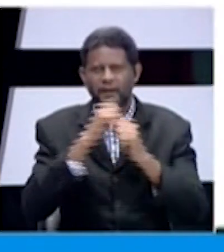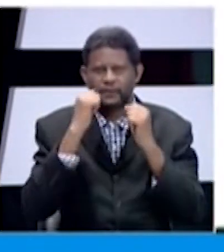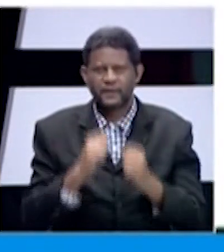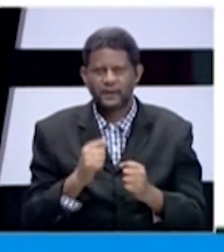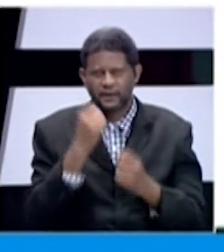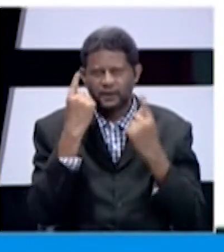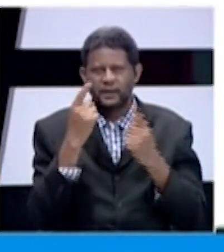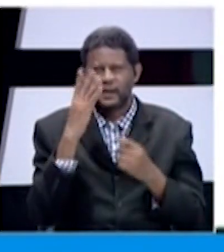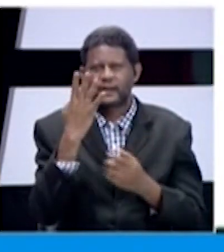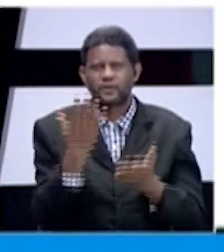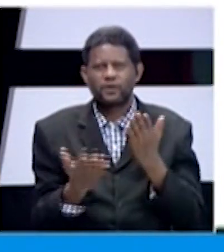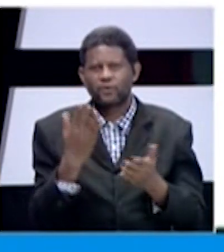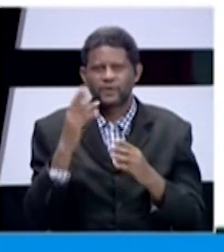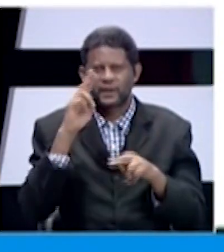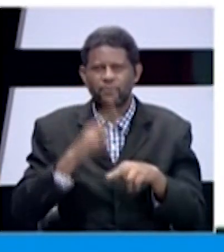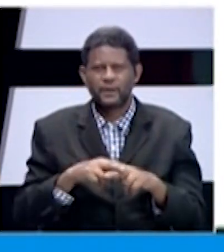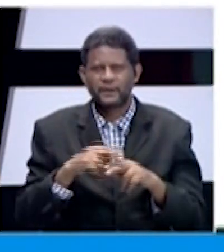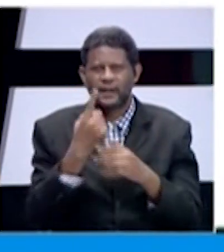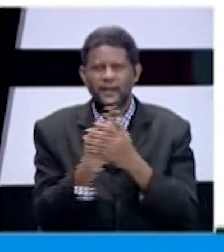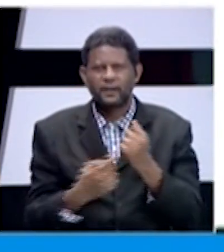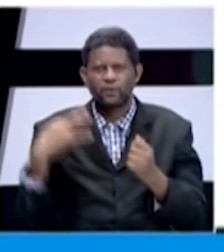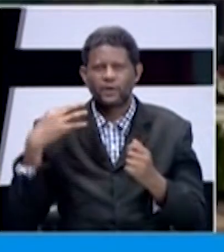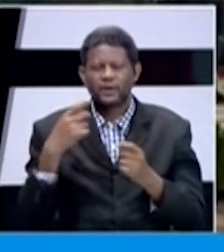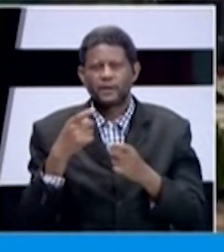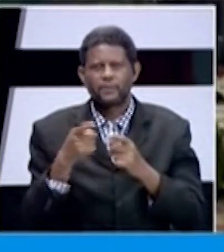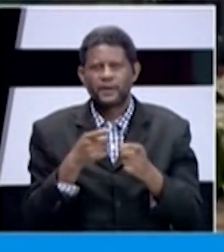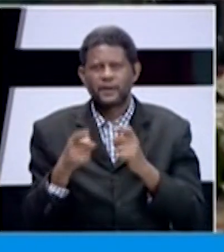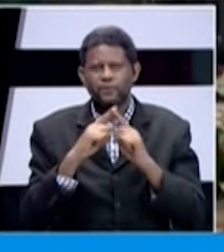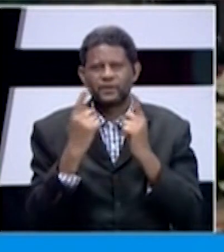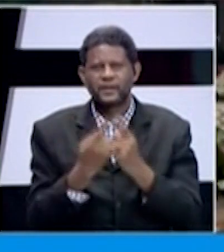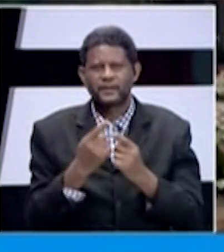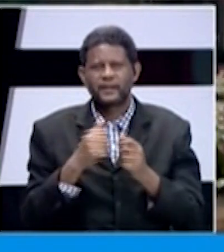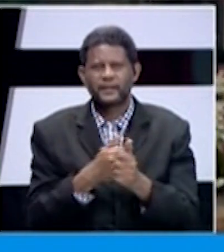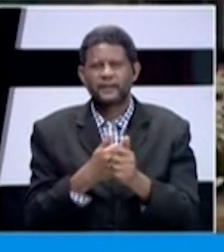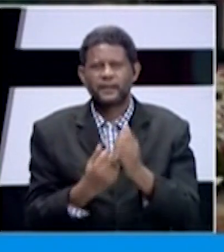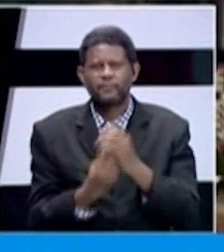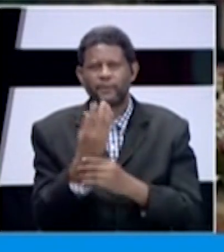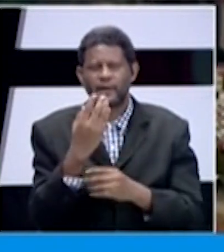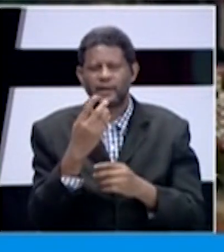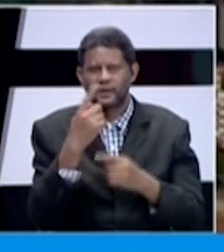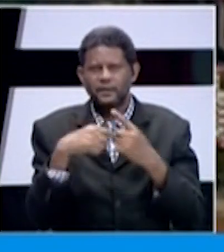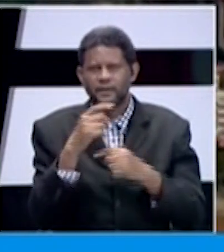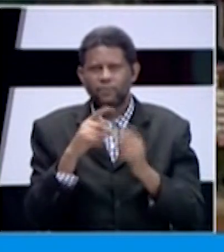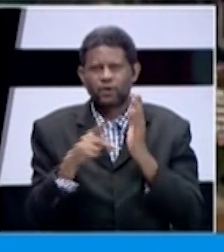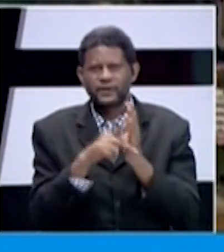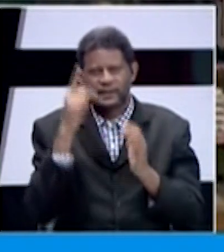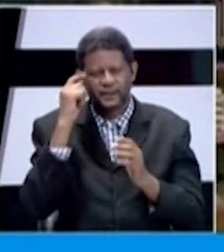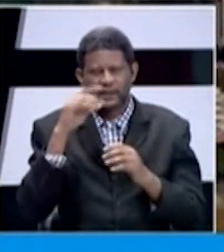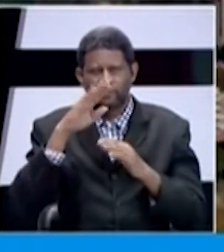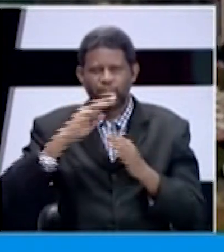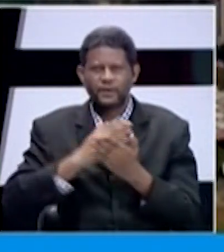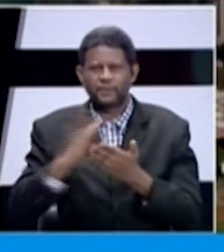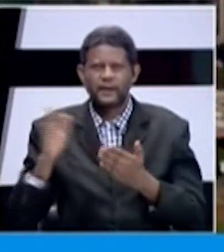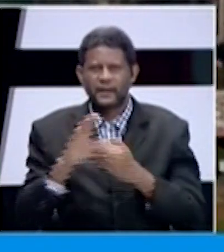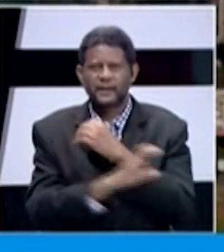ابا 4 كيلو زعرده احداون ولك املاخن گجلم تختات عالم عباله زرگاگس پولیسی ایتیپیا بمدربای عدی بوصای